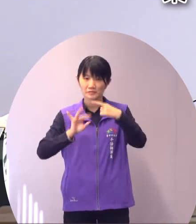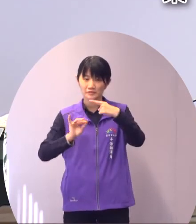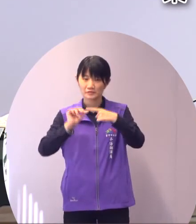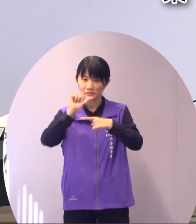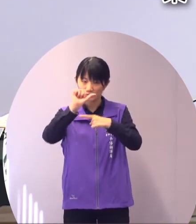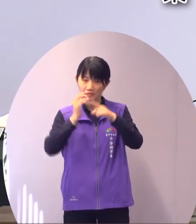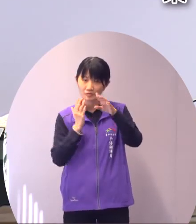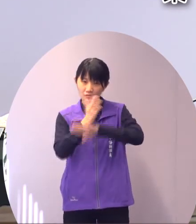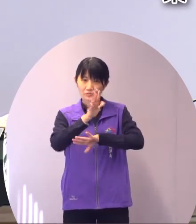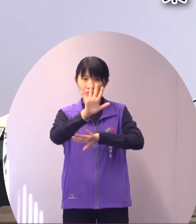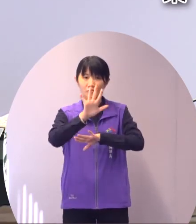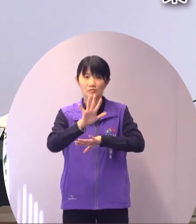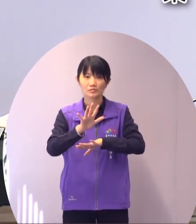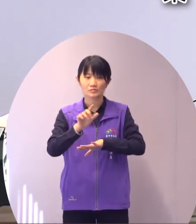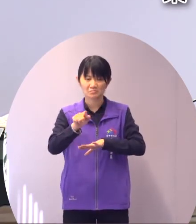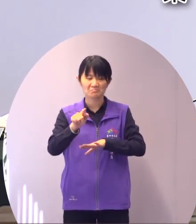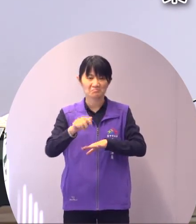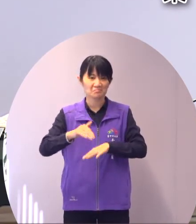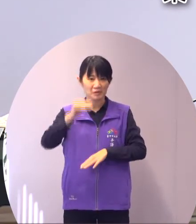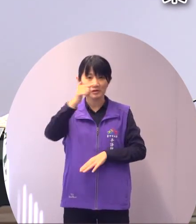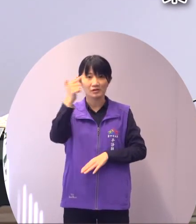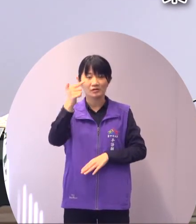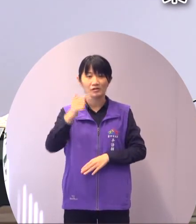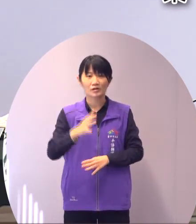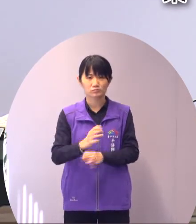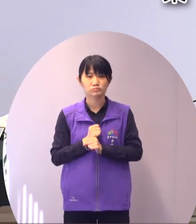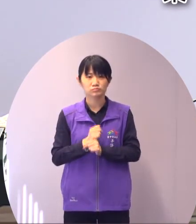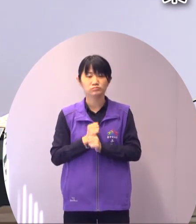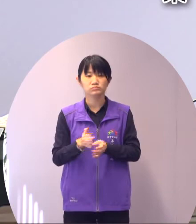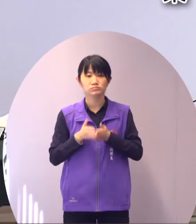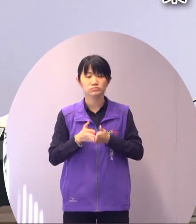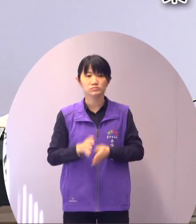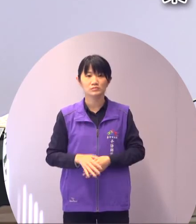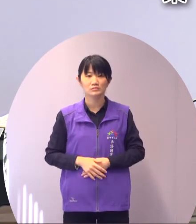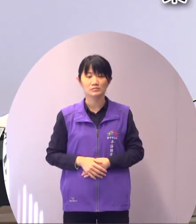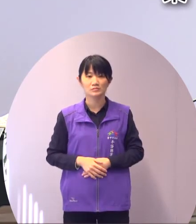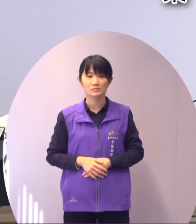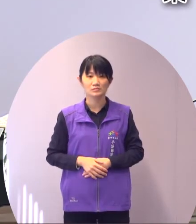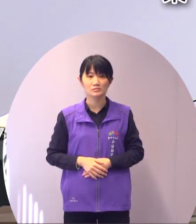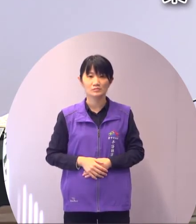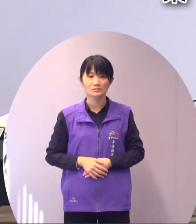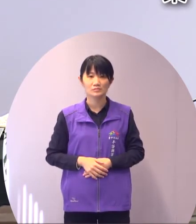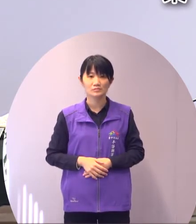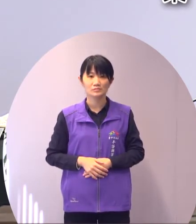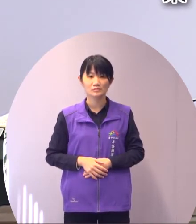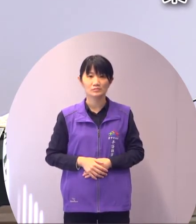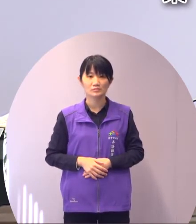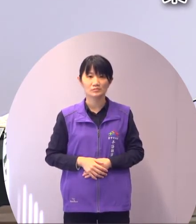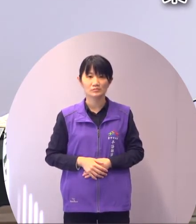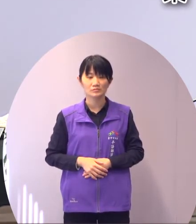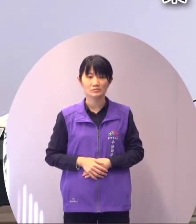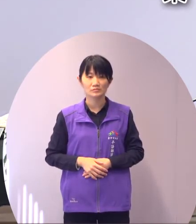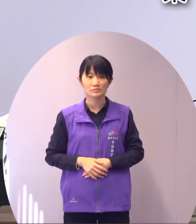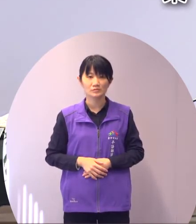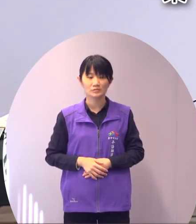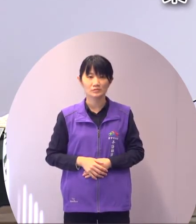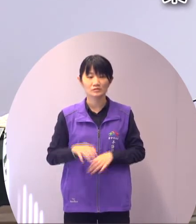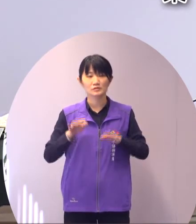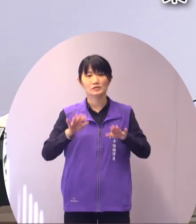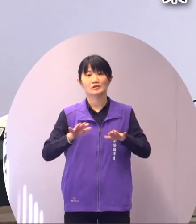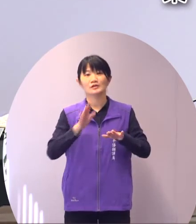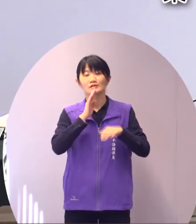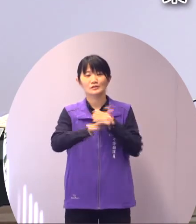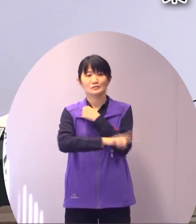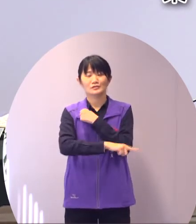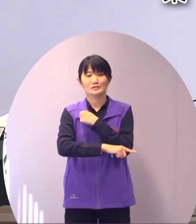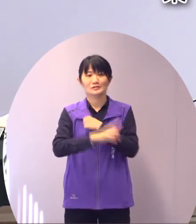那个是就是很高的那个，所以这边特别提醒大家啊。那是因为这次是最后一次的市